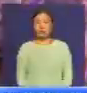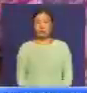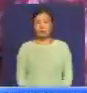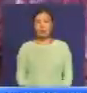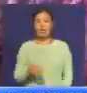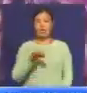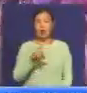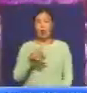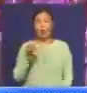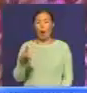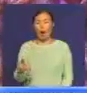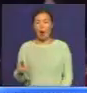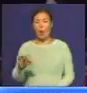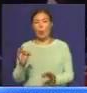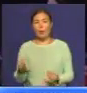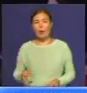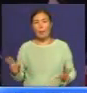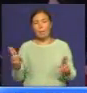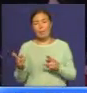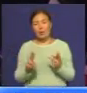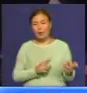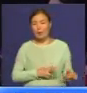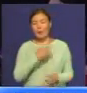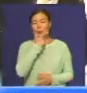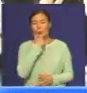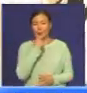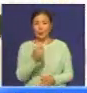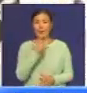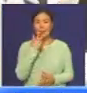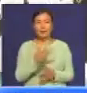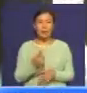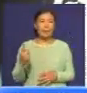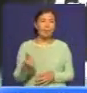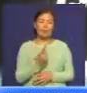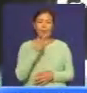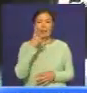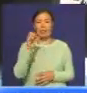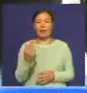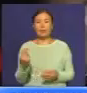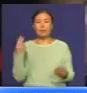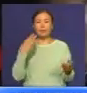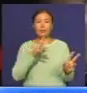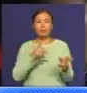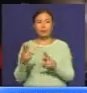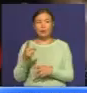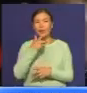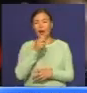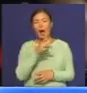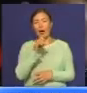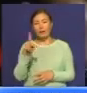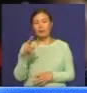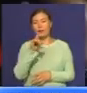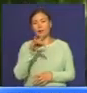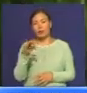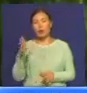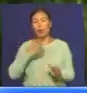Жаухар өнері сыңғырлыған әуен, мың бұрала билеген бишлері, көзі қарақты көрермен алдымен бірінші бөлімде ұлттық нақышта қойылған арулар, ақ қыз, қыз қайын,